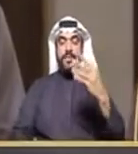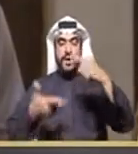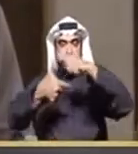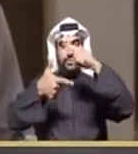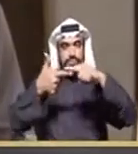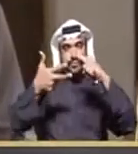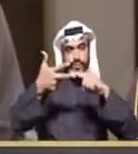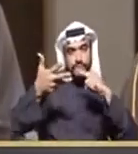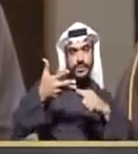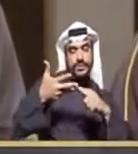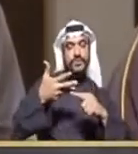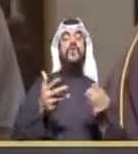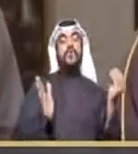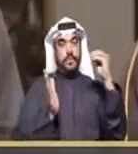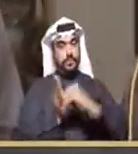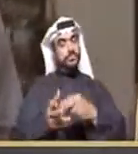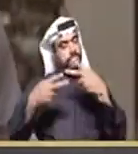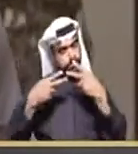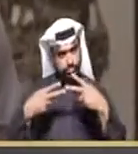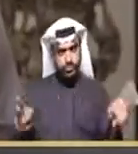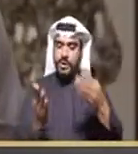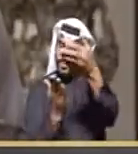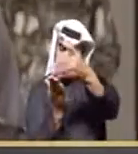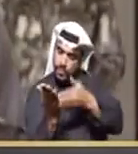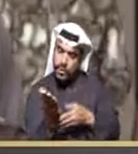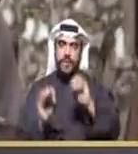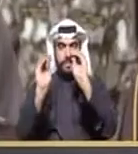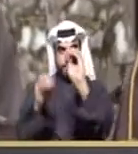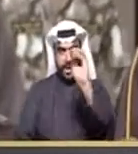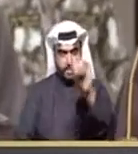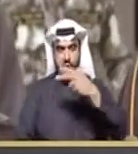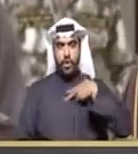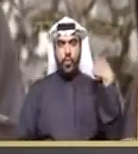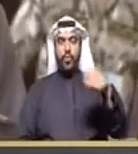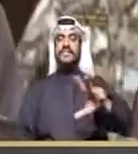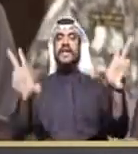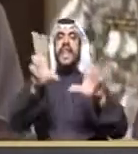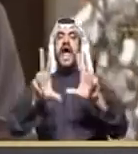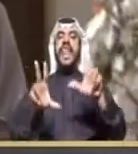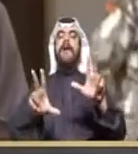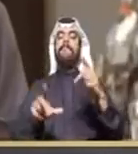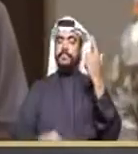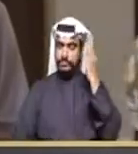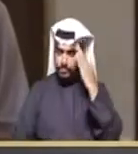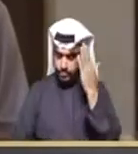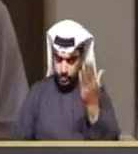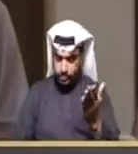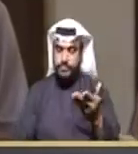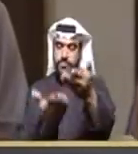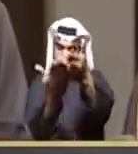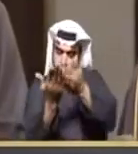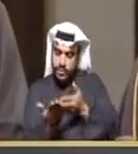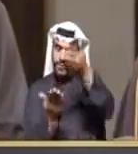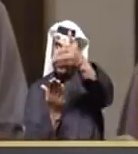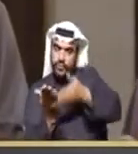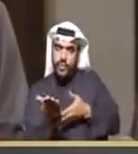محاور. وفق المادة 135 من اللائحة تم إبلاغ الوزير المعني وسيتم إدراجه